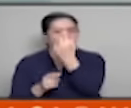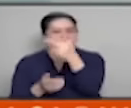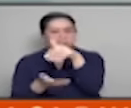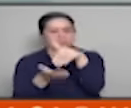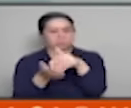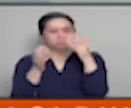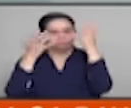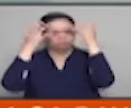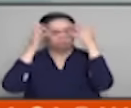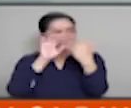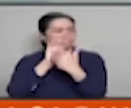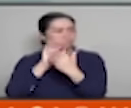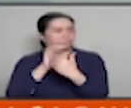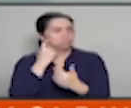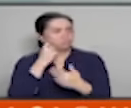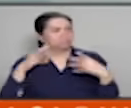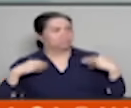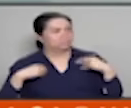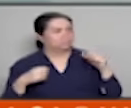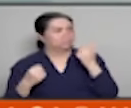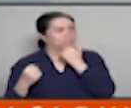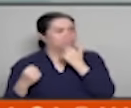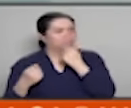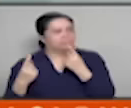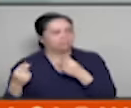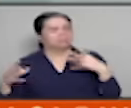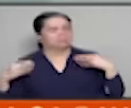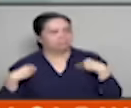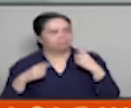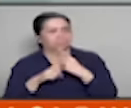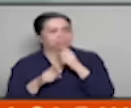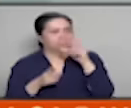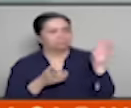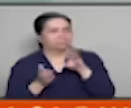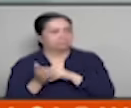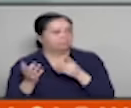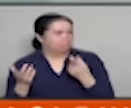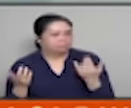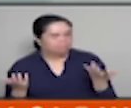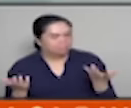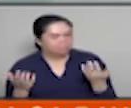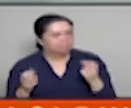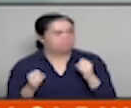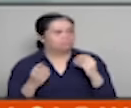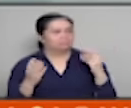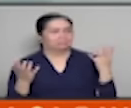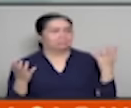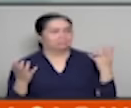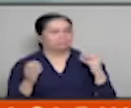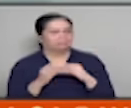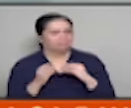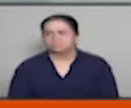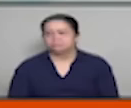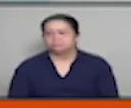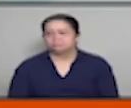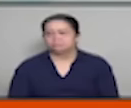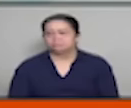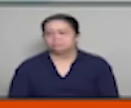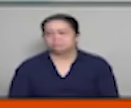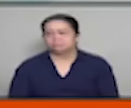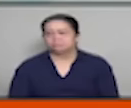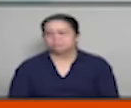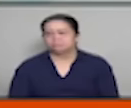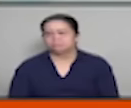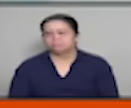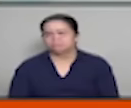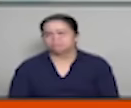ng kalsada, naghamon. At kanina inamin mo na na mali yung ginawa niya at inamin mo na hindi mo gagawin yung ginawa ni Kagawad. So ano pang depensa? Sir, sa